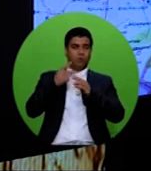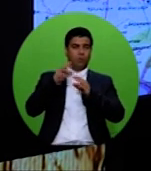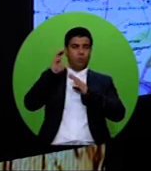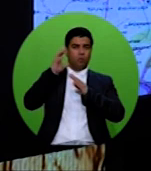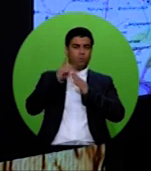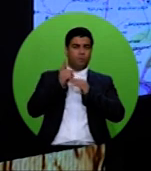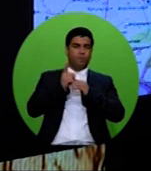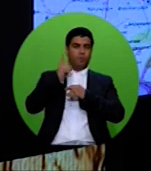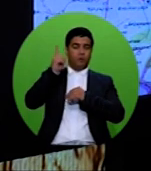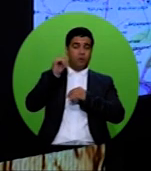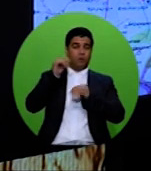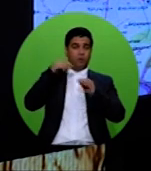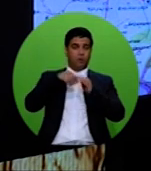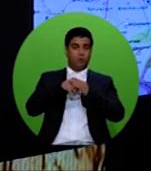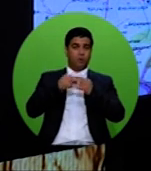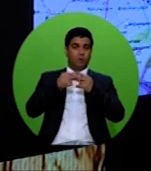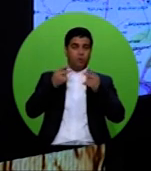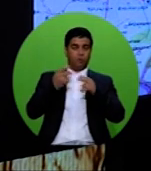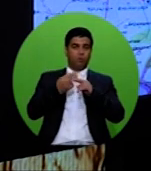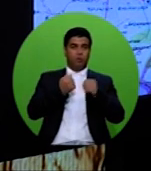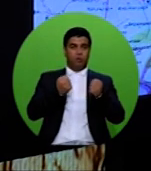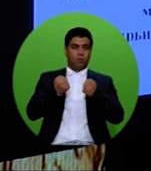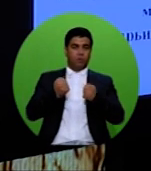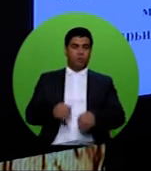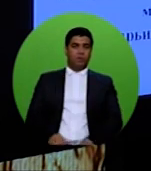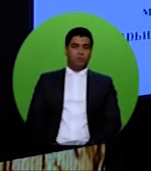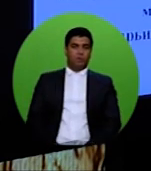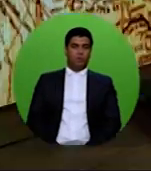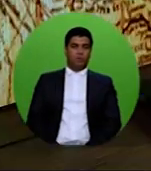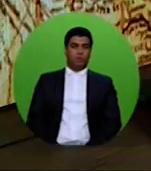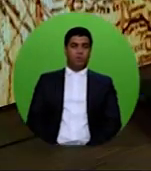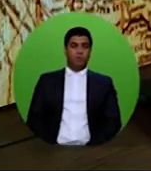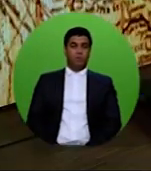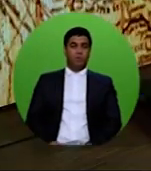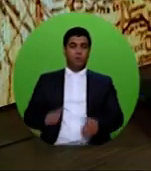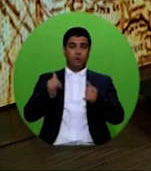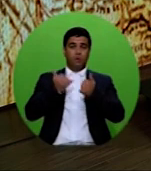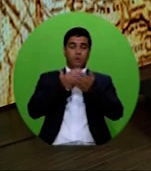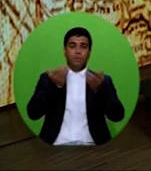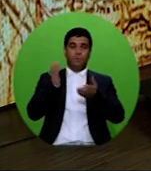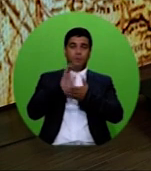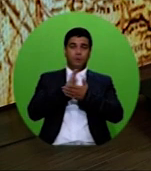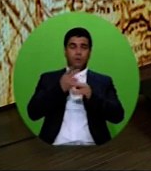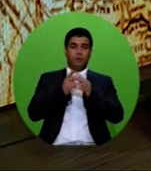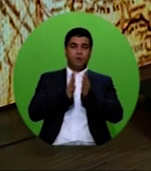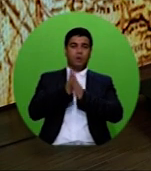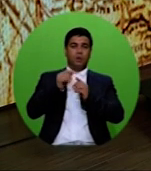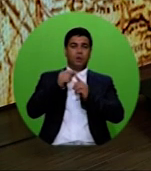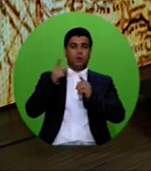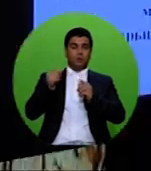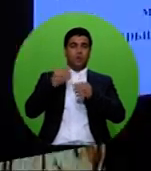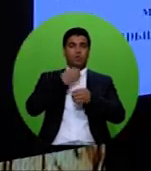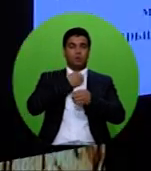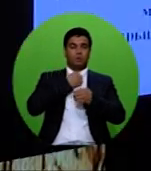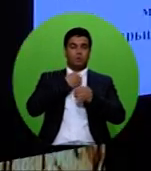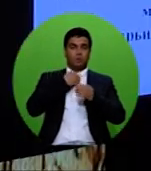содержат гумуса и являются более плодородными. Давайте теперь познакомимся с растительным и